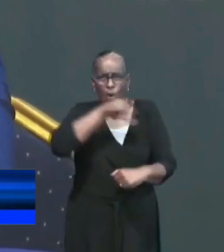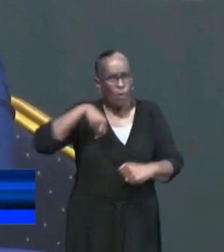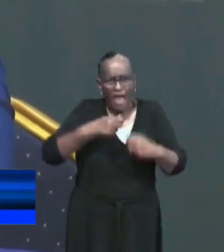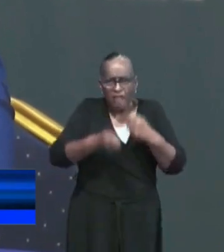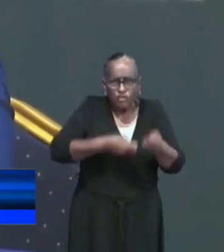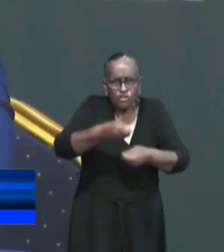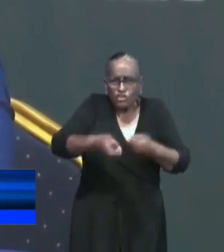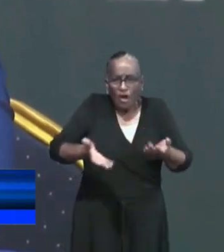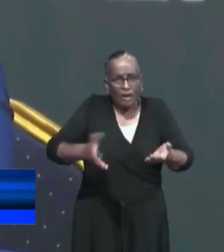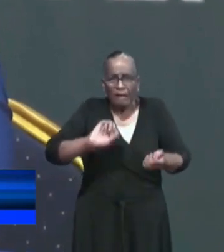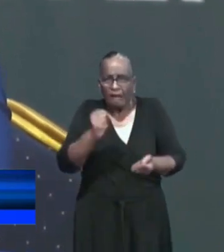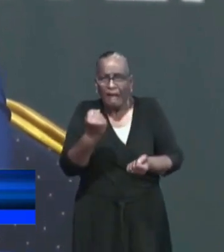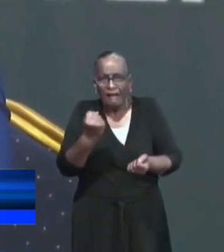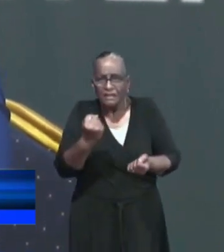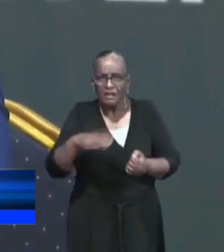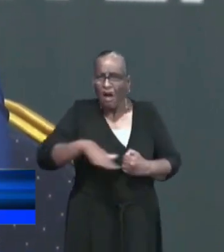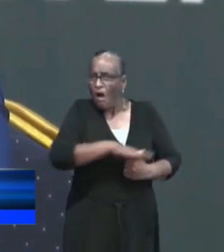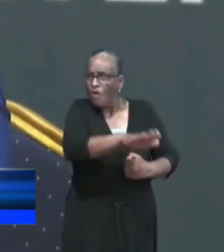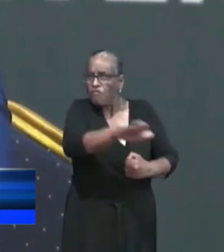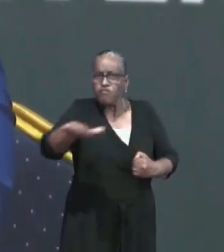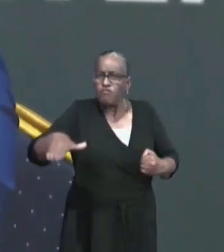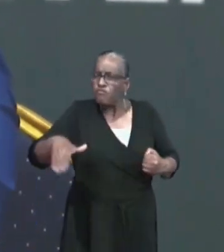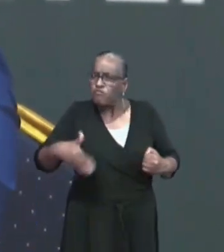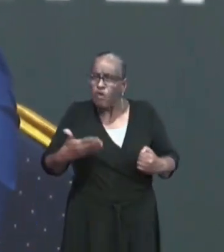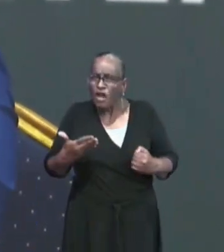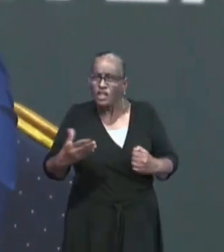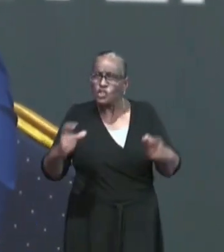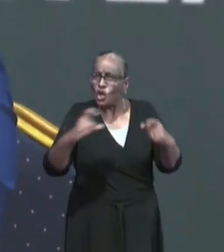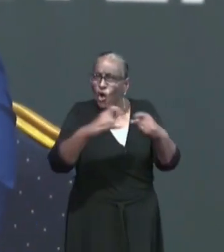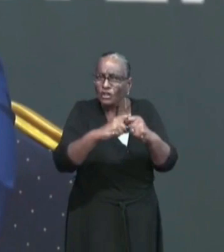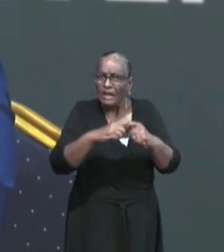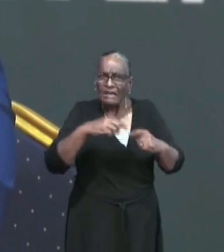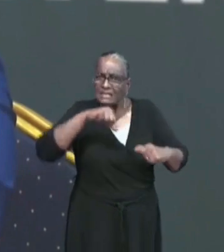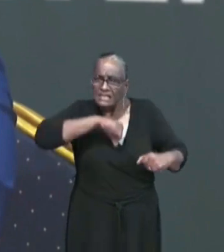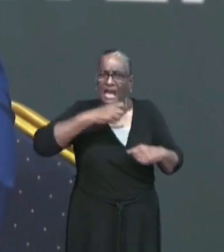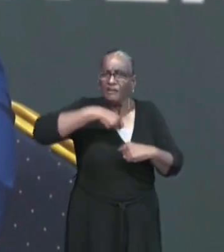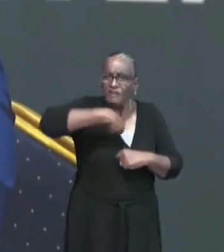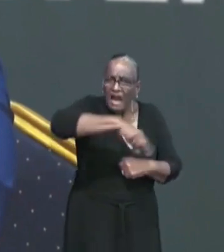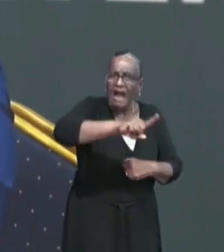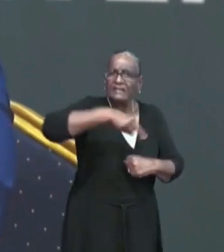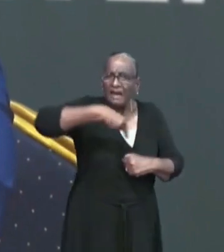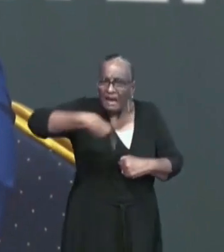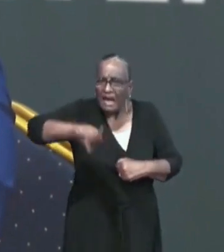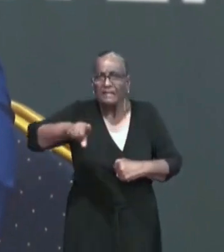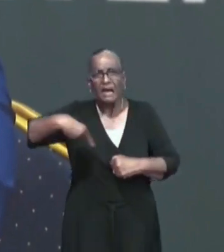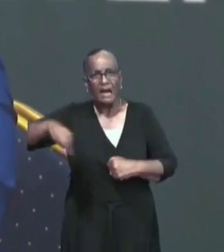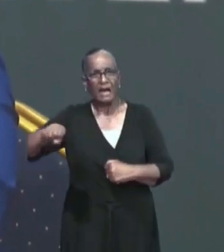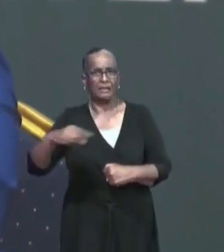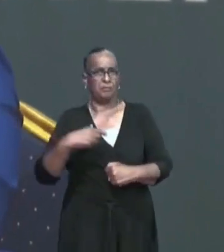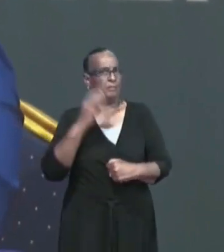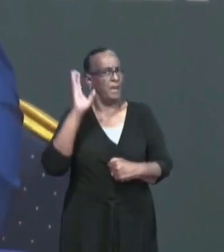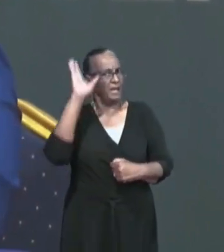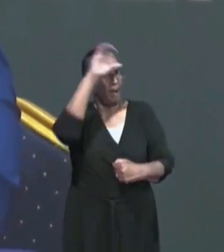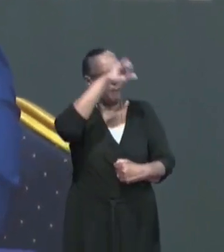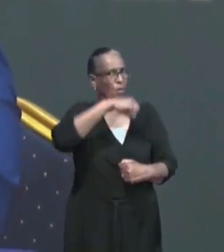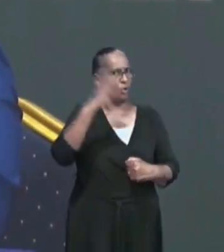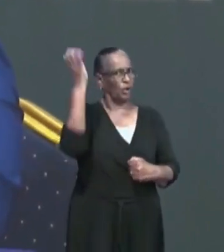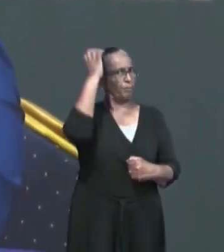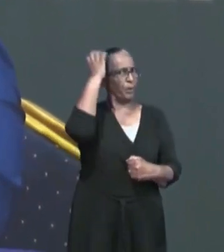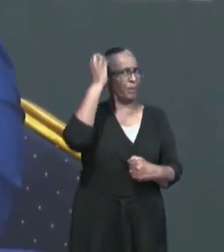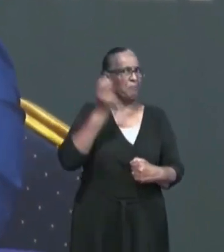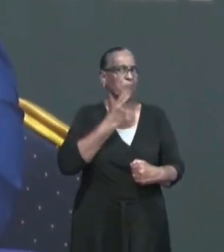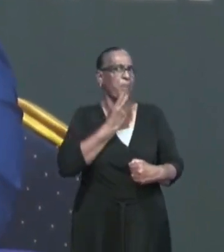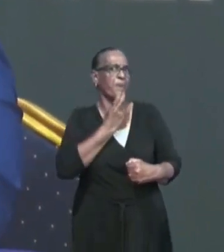bedrijf als gevolg van dat het leuk is gegaan oh ja en wij hebben griep hebben klachten waren klachten